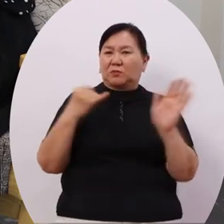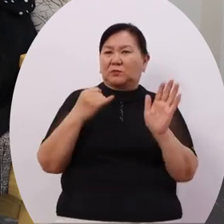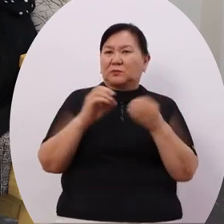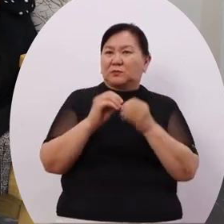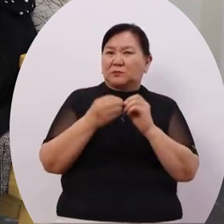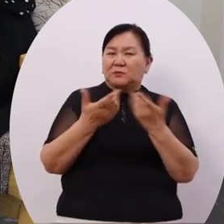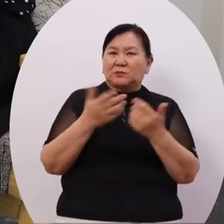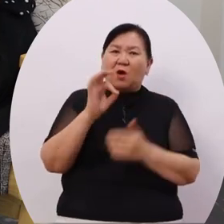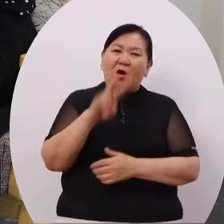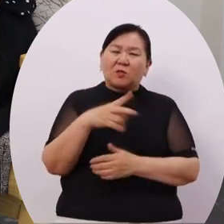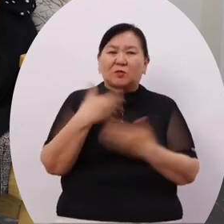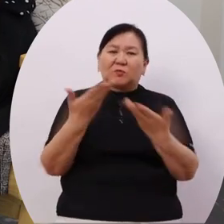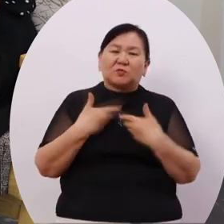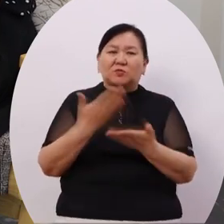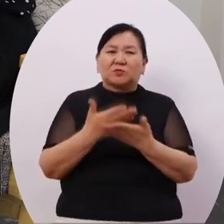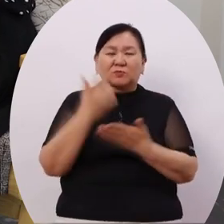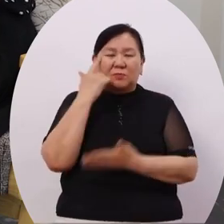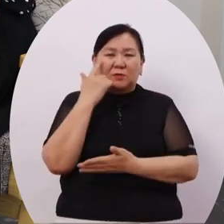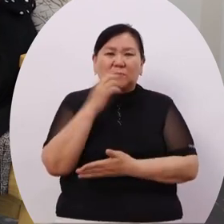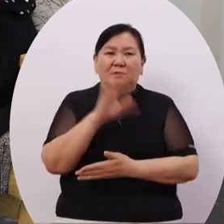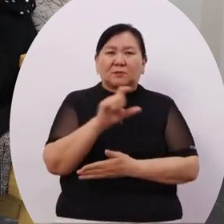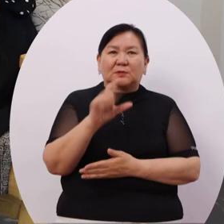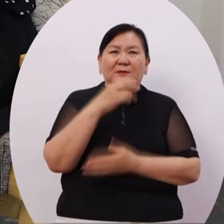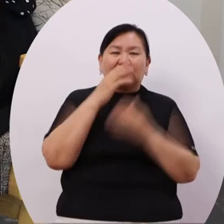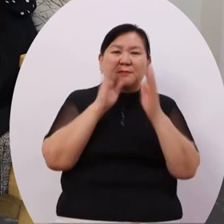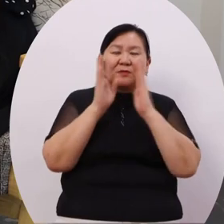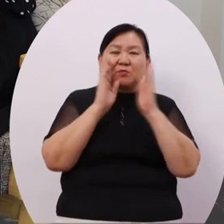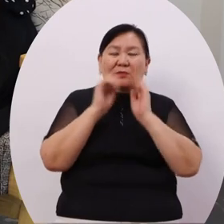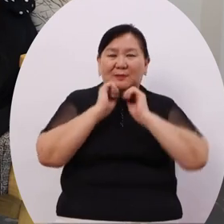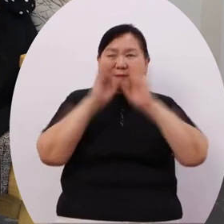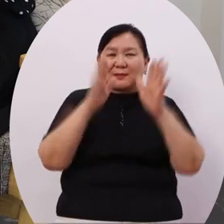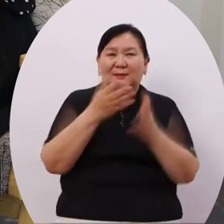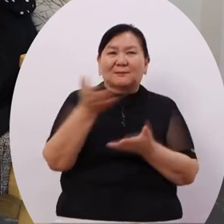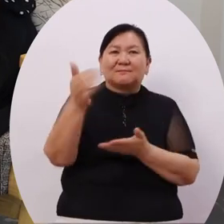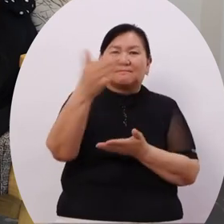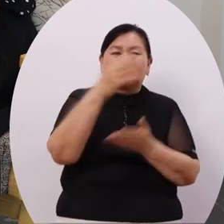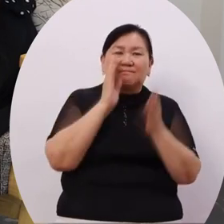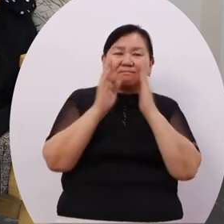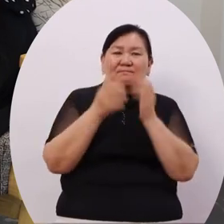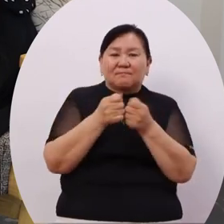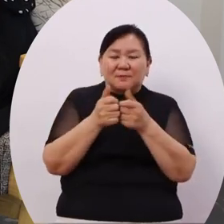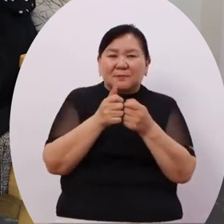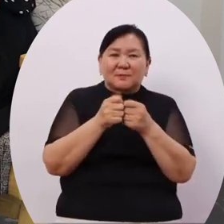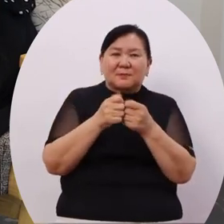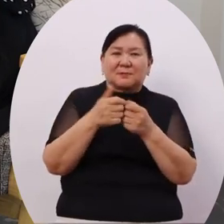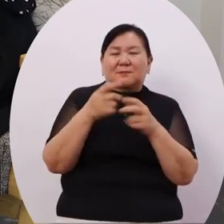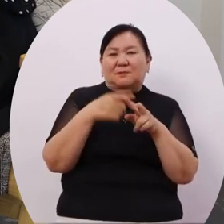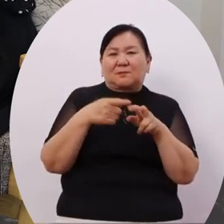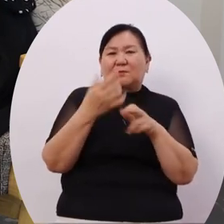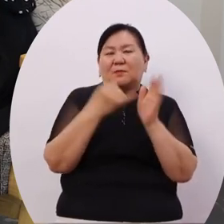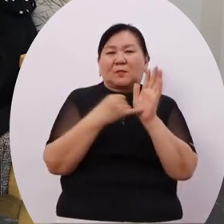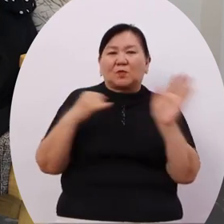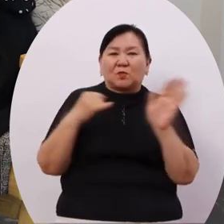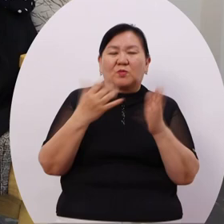хүл хэлэх боломж байгаа юм бол болоод хөчөлдөг гэж бодод. Тэгээ фэйсбүк дээр зар тавиад тэгээ бүгдээрээ шеэрлээ. Тэгээ баг хүмүүс материал өгөөд